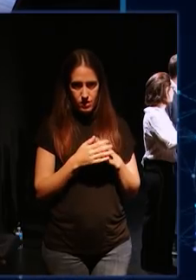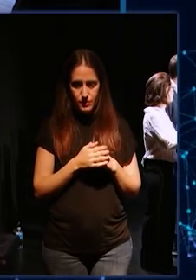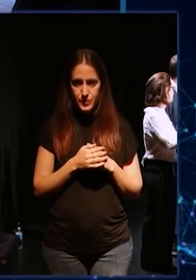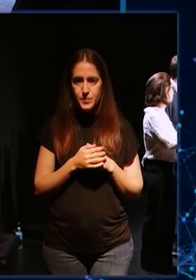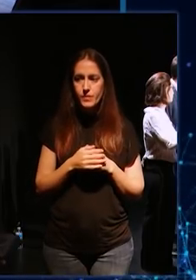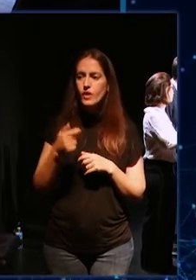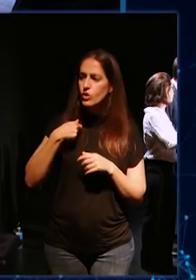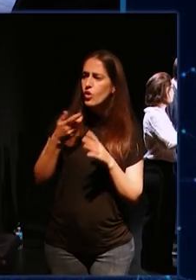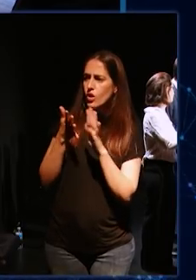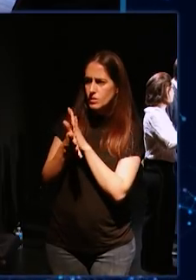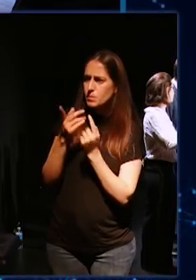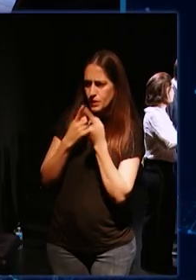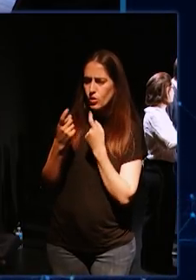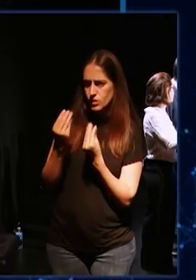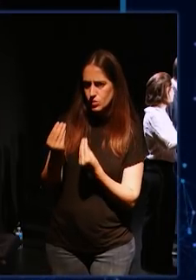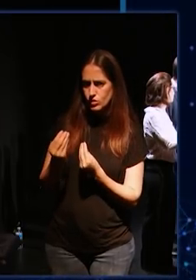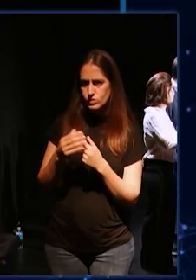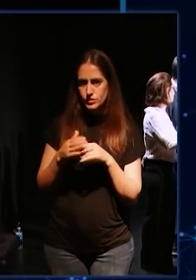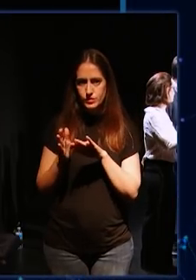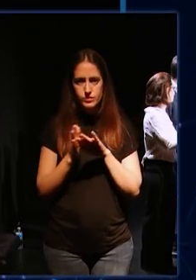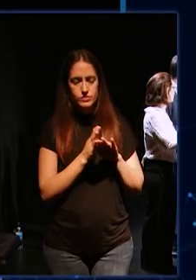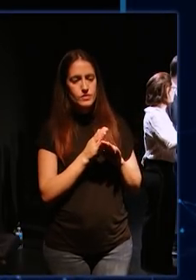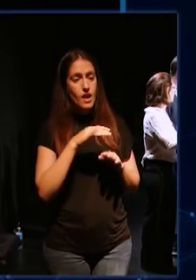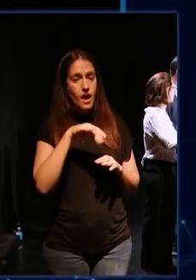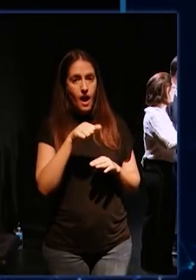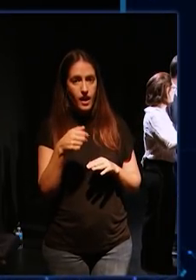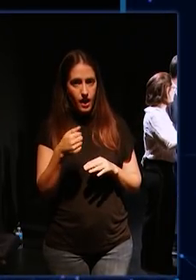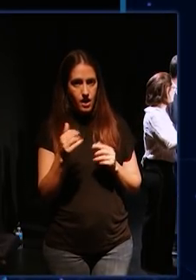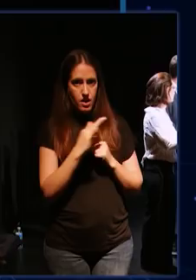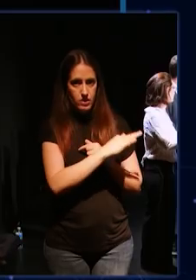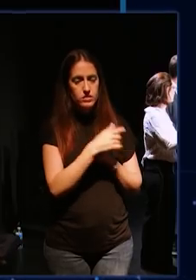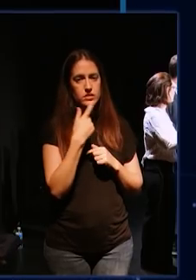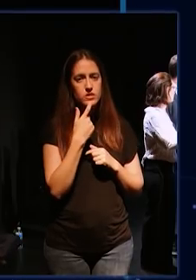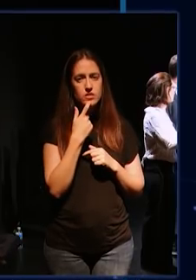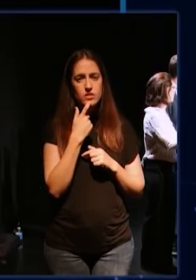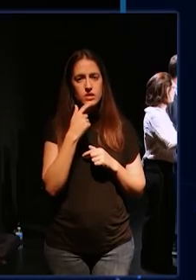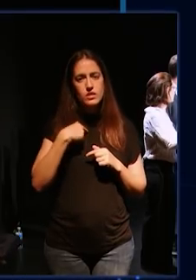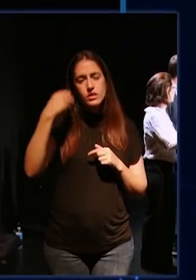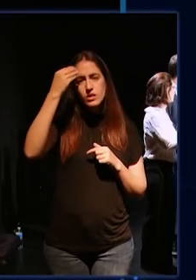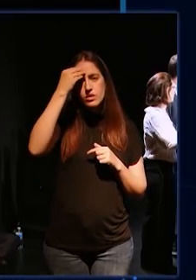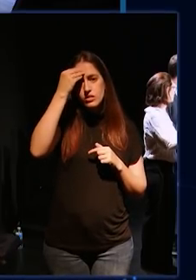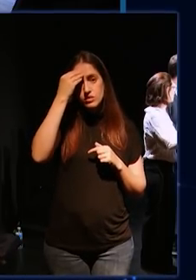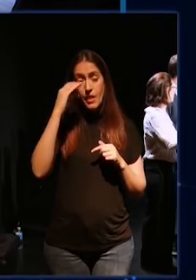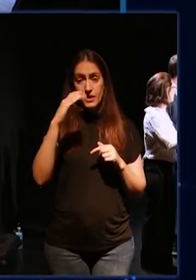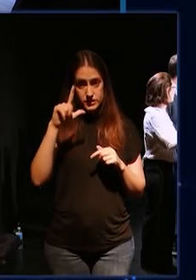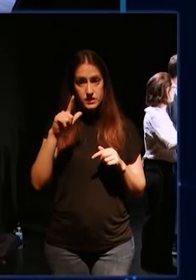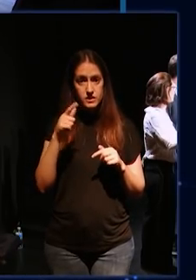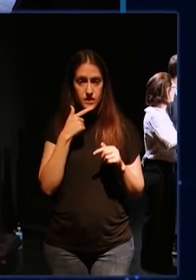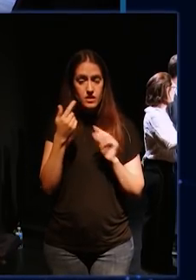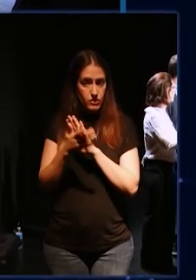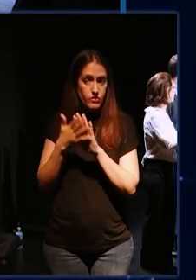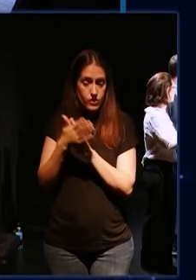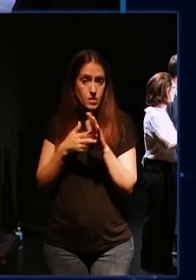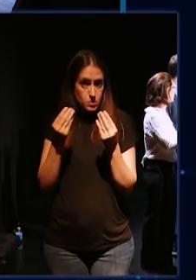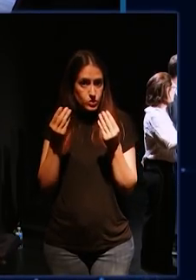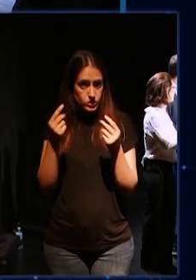més. Anna Costa, volia comentar alguna cosa? No, només dir que el C7 jo entenc que ja fan moltes de les coses que Jordi dius que hauria de